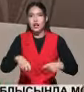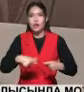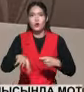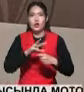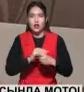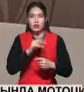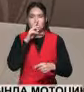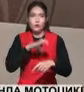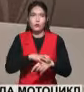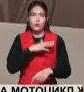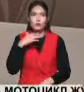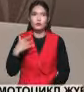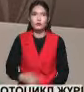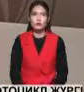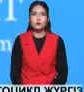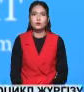қарасы көбейген.